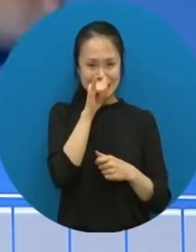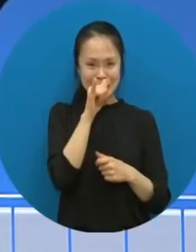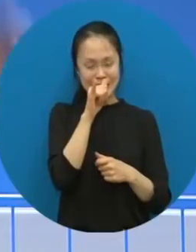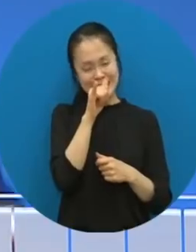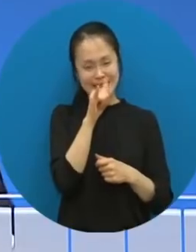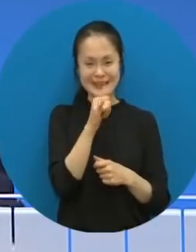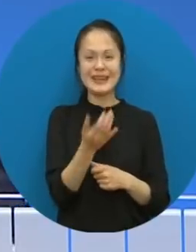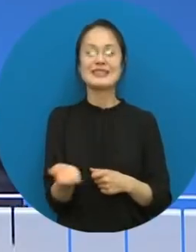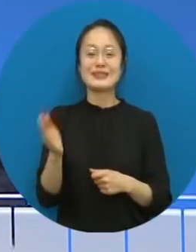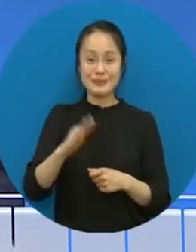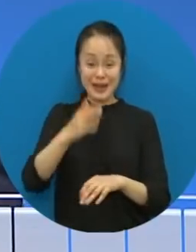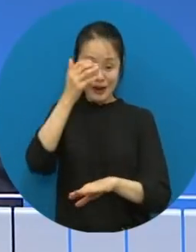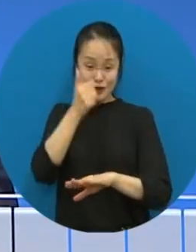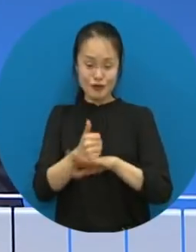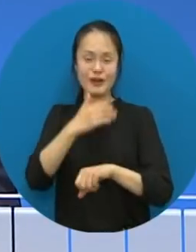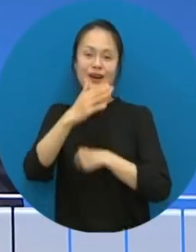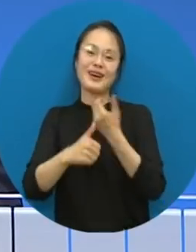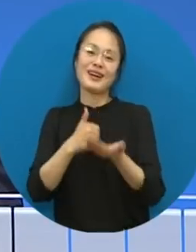아이 좋은 얘기예요.